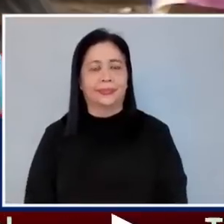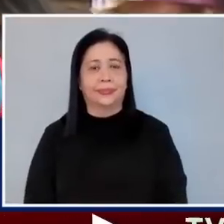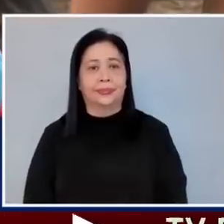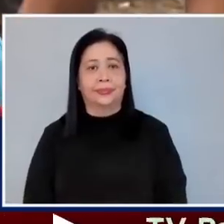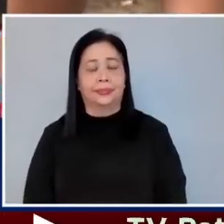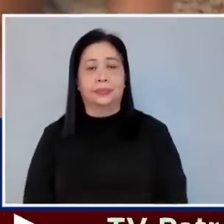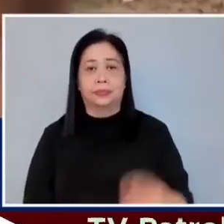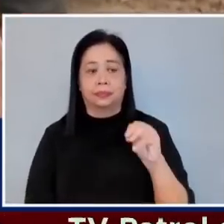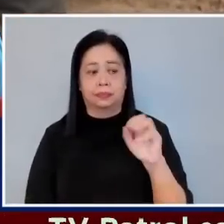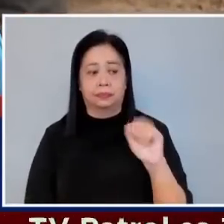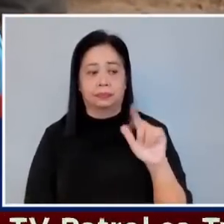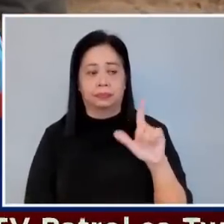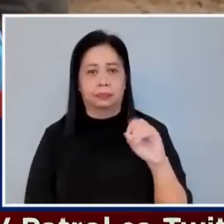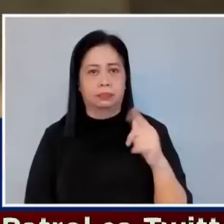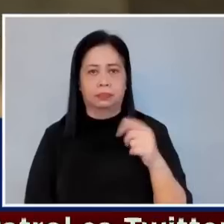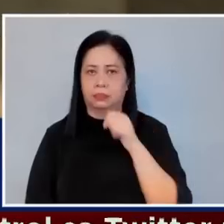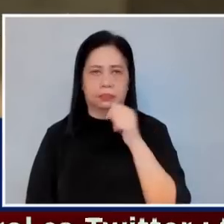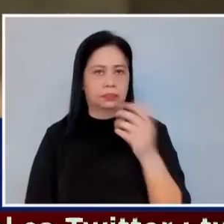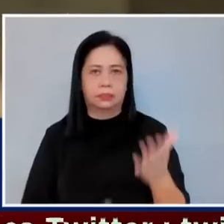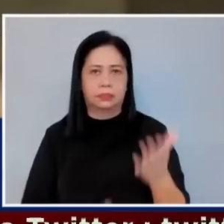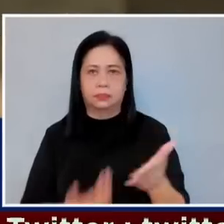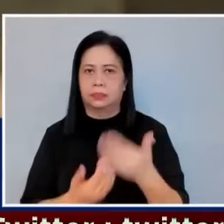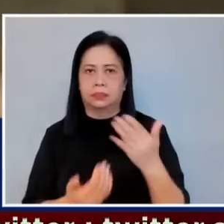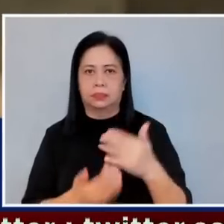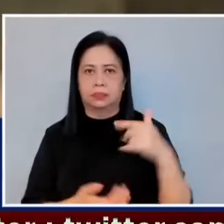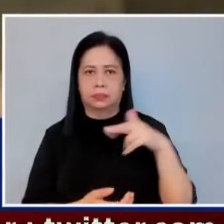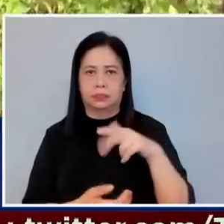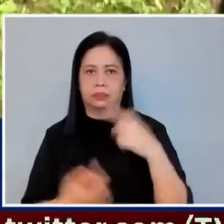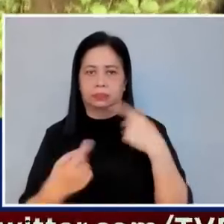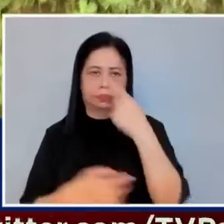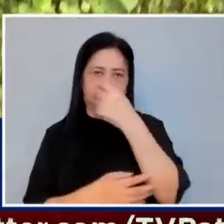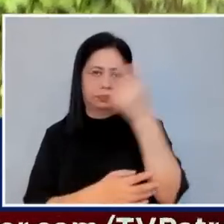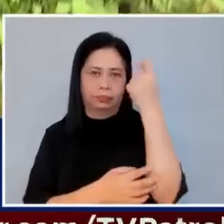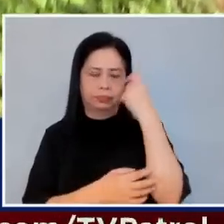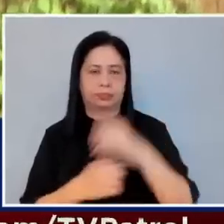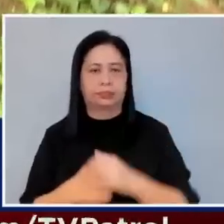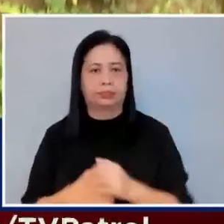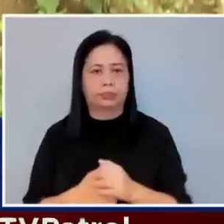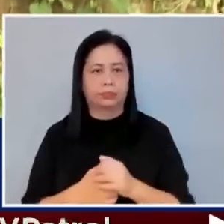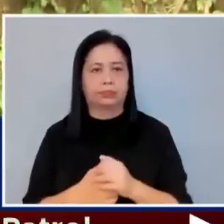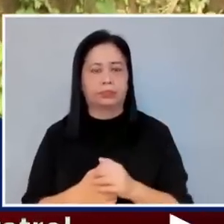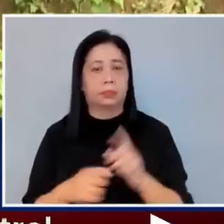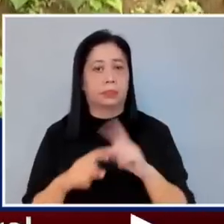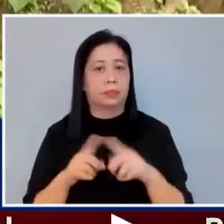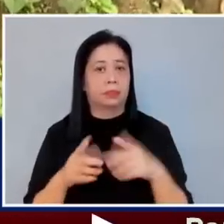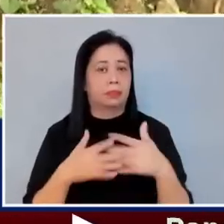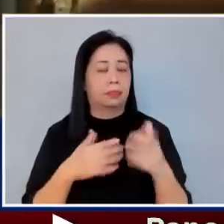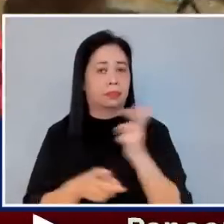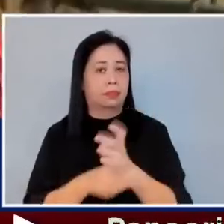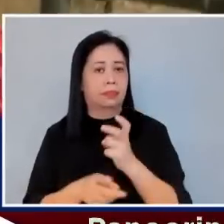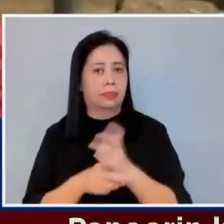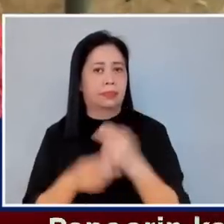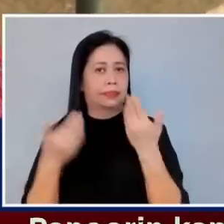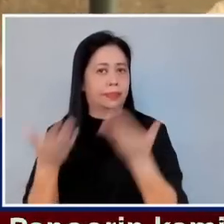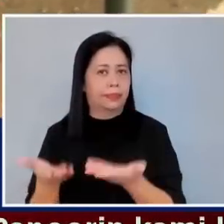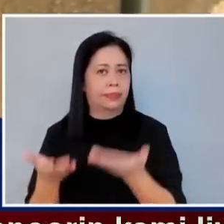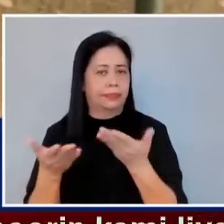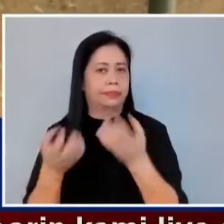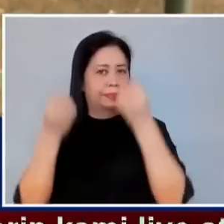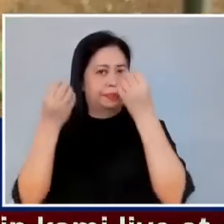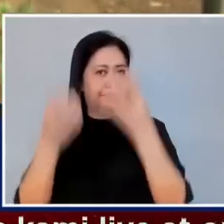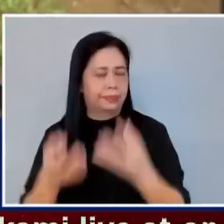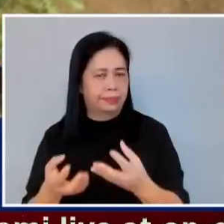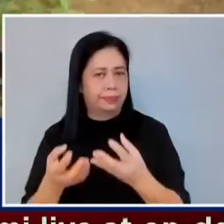hindi madali ang daang tatahakin para makapagtapos. Pero kahit hirap, nandyan ang kanilang mga guro